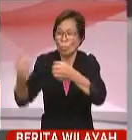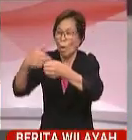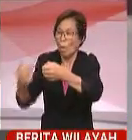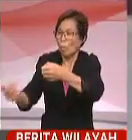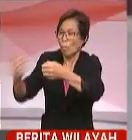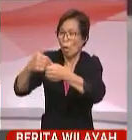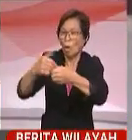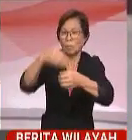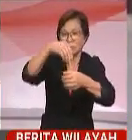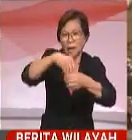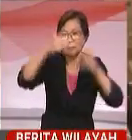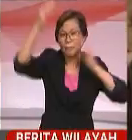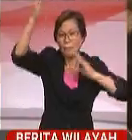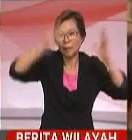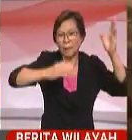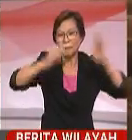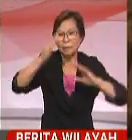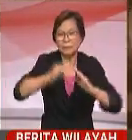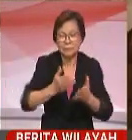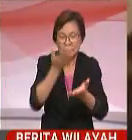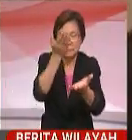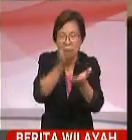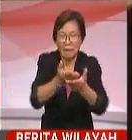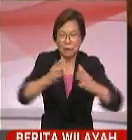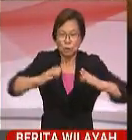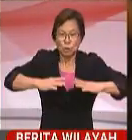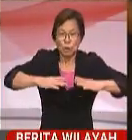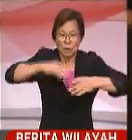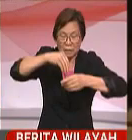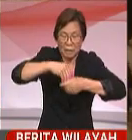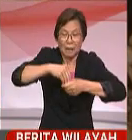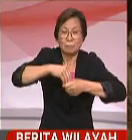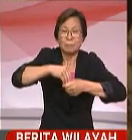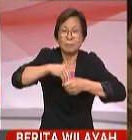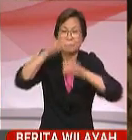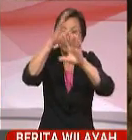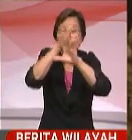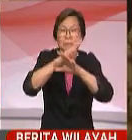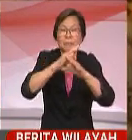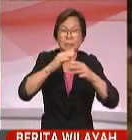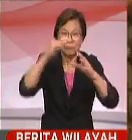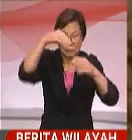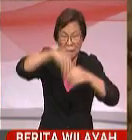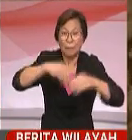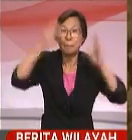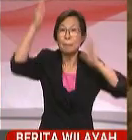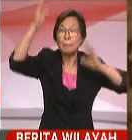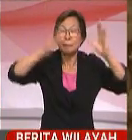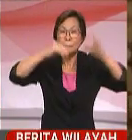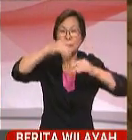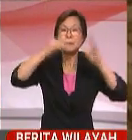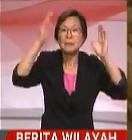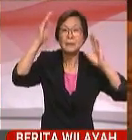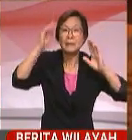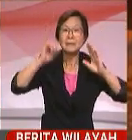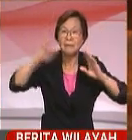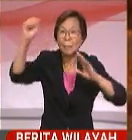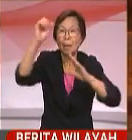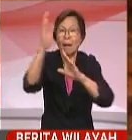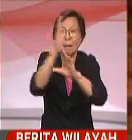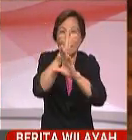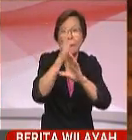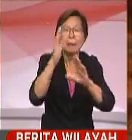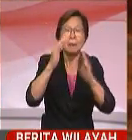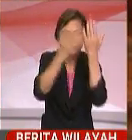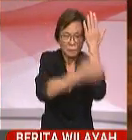pelancongan domestik. Mengenai cadangan agar percutian domestik antara Semenanjung ke Sabah dan Sarawak dibenarkan dengan pematuhan